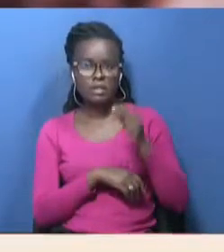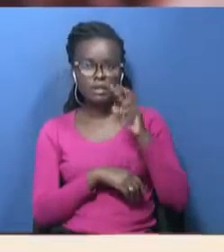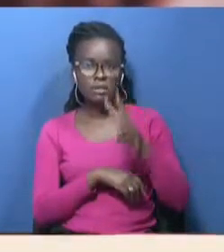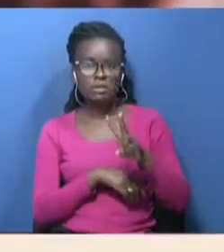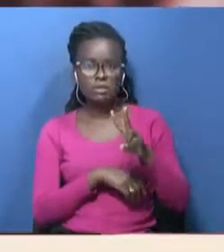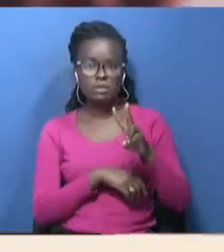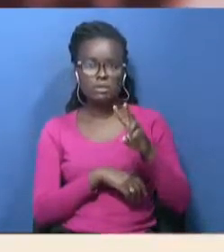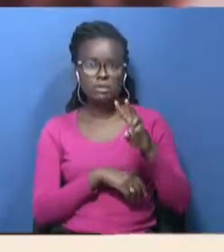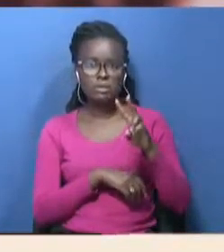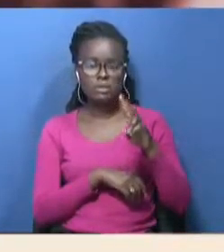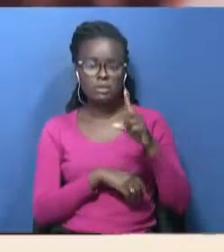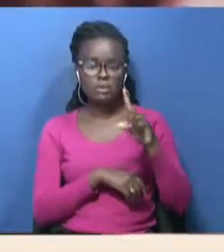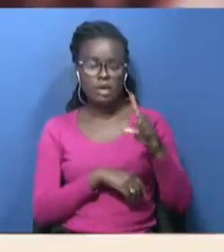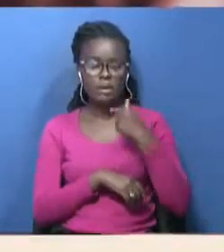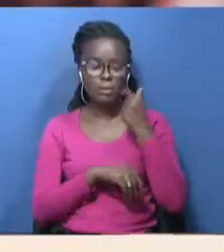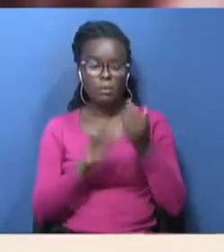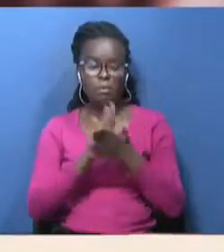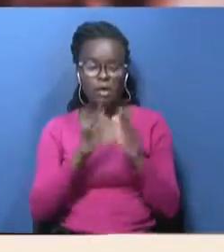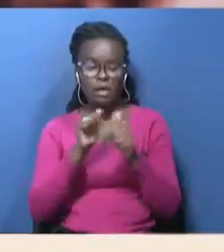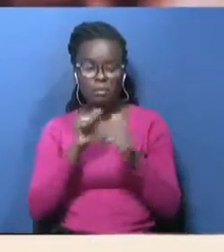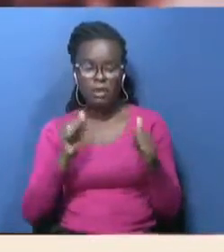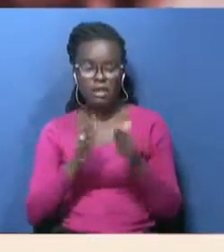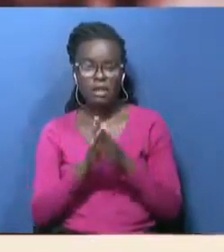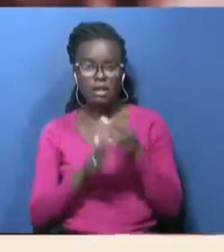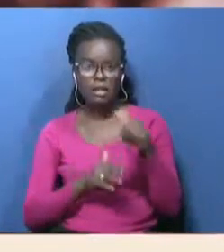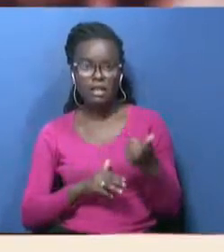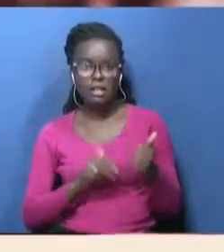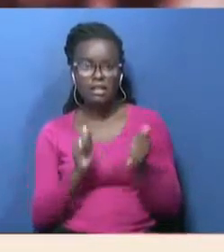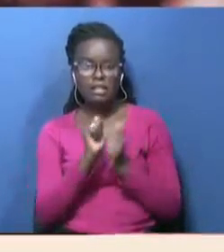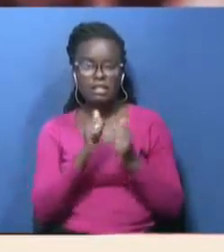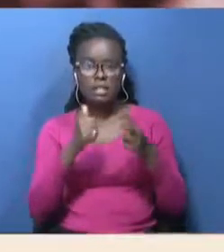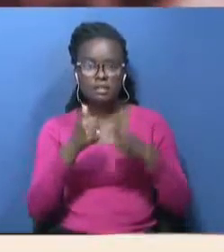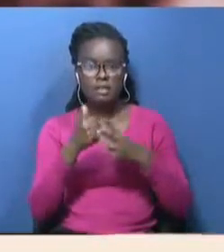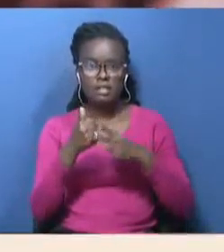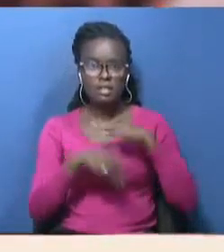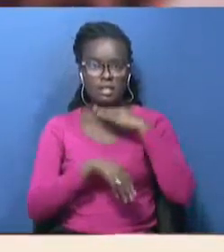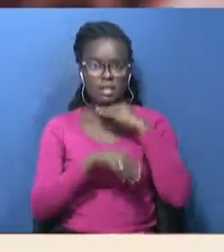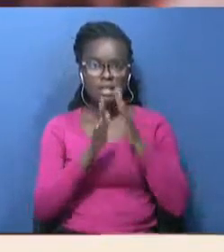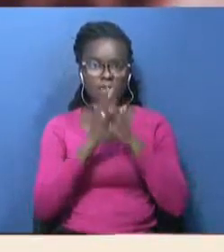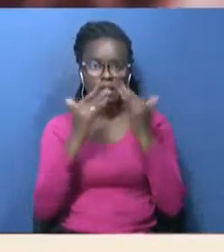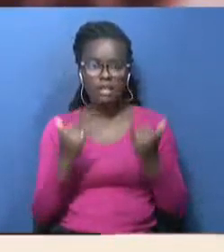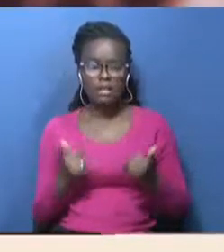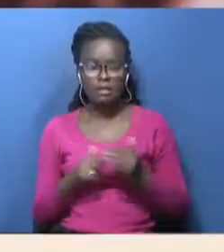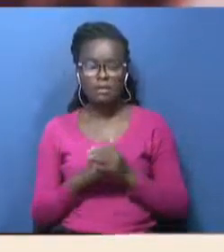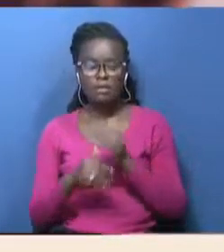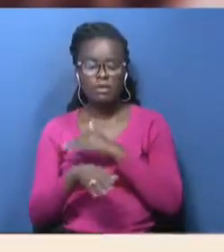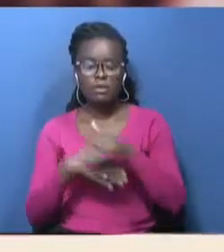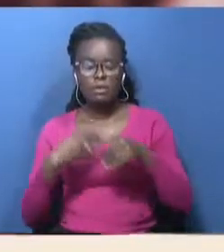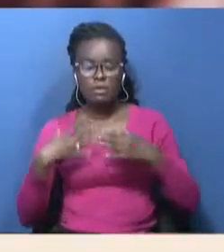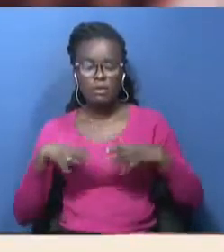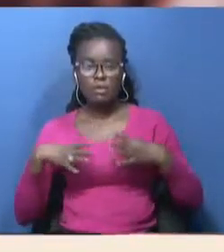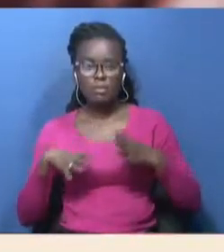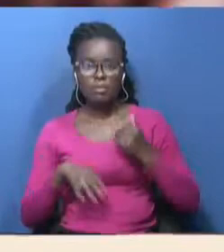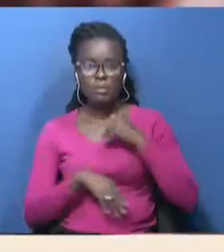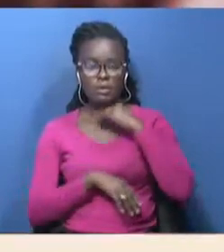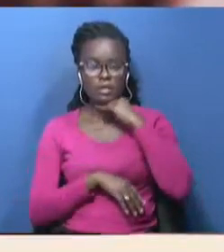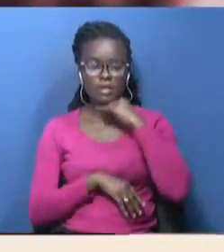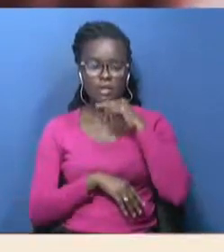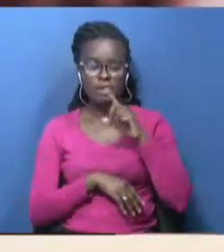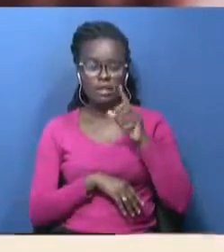183,211 acio ni aria makihonete na wangi 17 ni makuite na gukinyiria ithabu ria riothe makuite